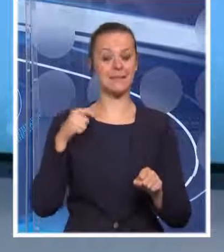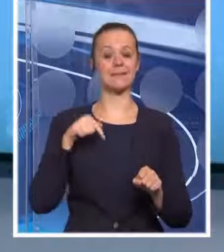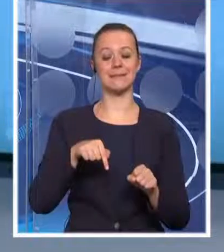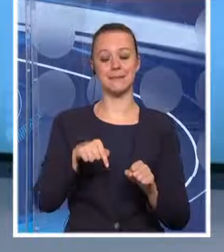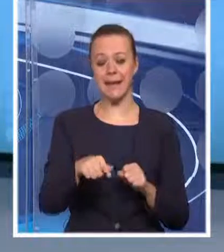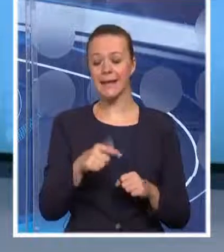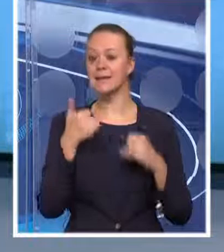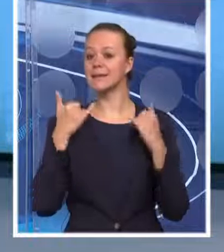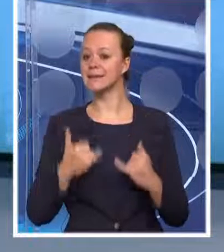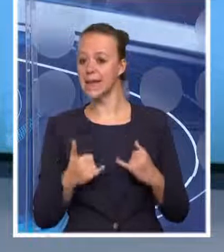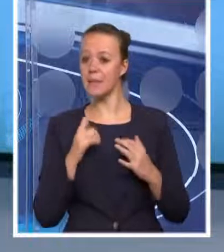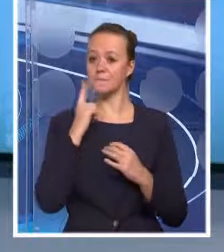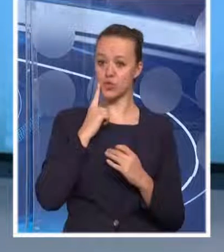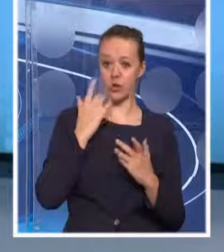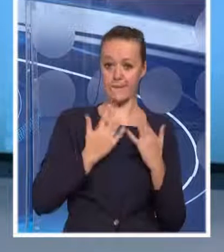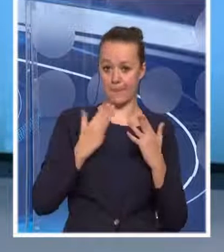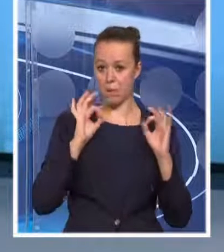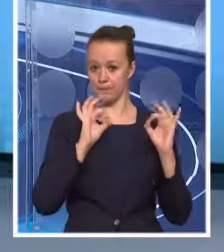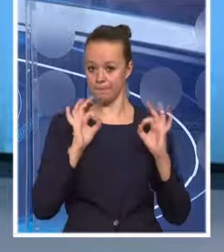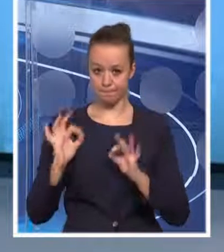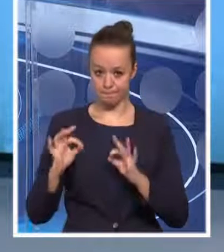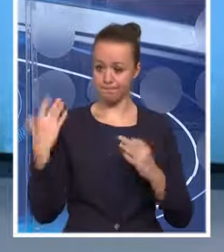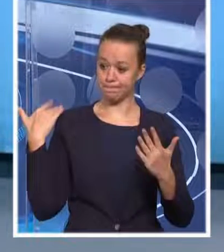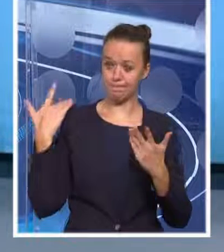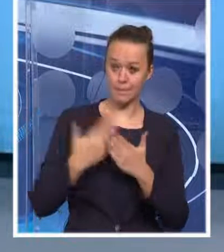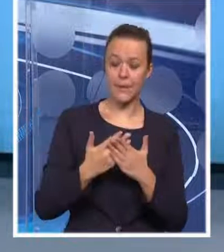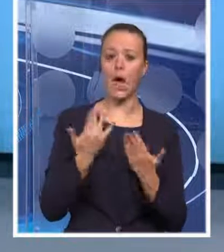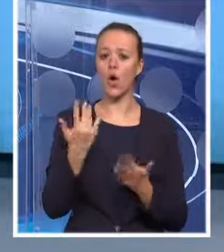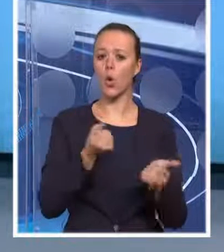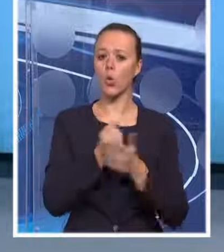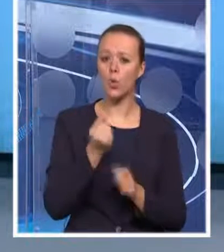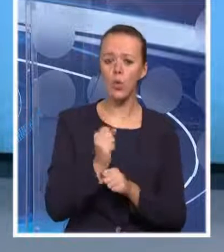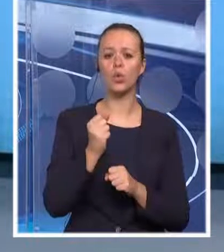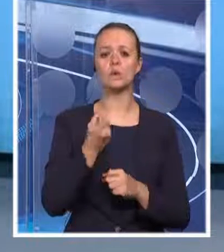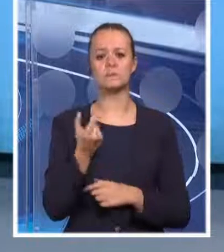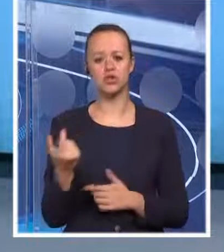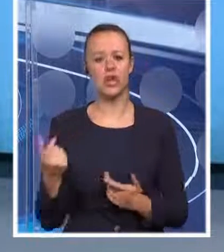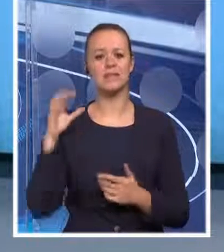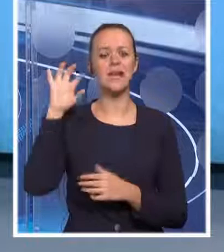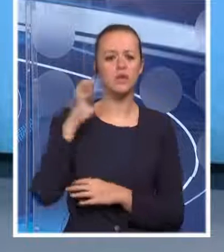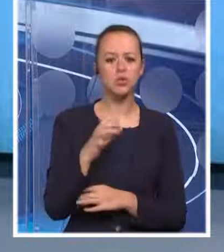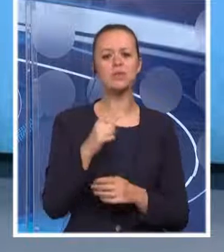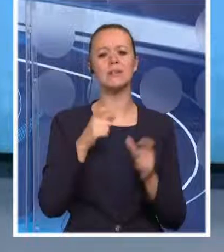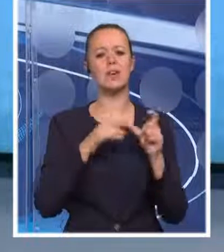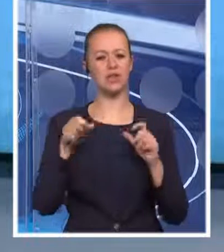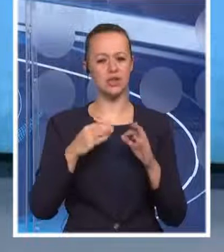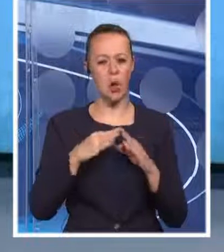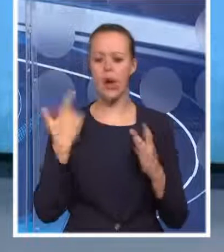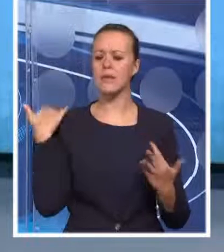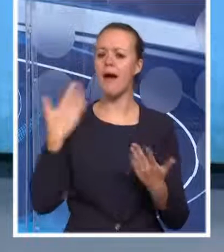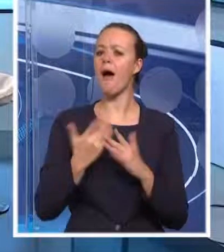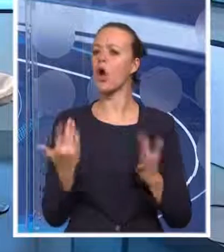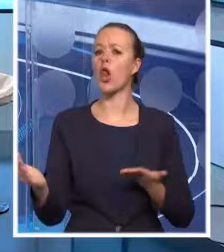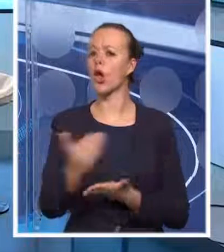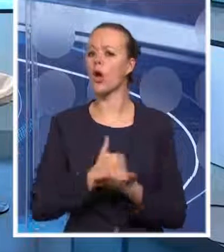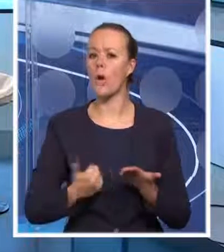o tome kakvi su nam bili prinosi kukuruza, pšenice, suncokreta, soje i tako dalje. Pa